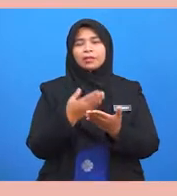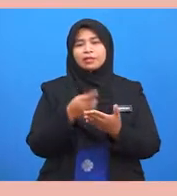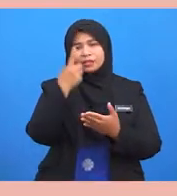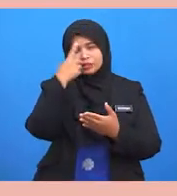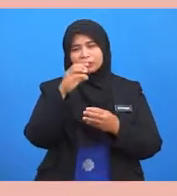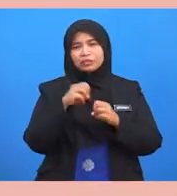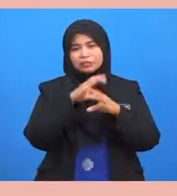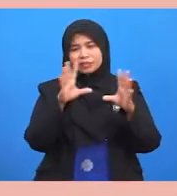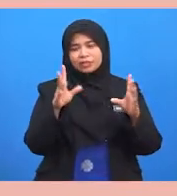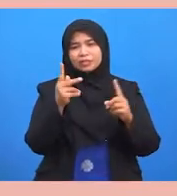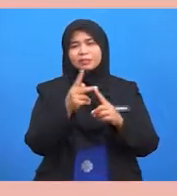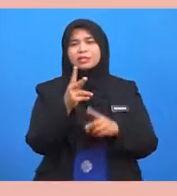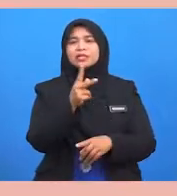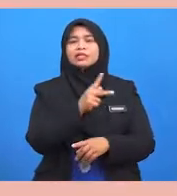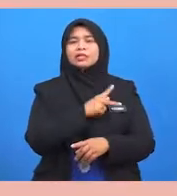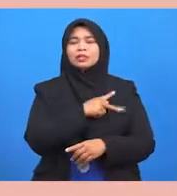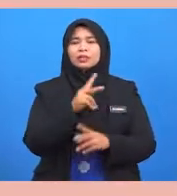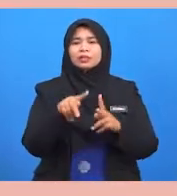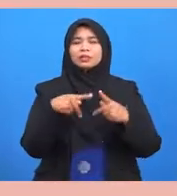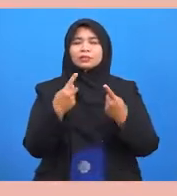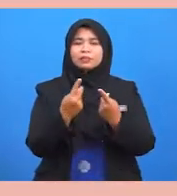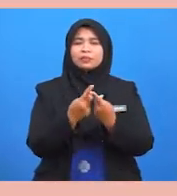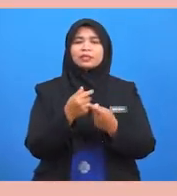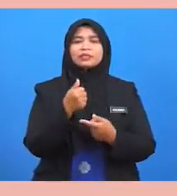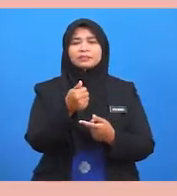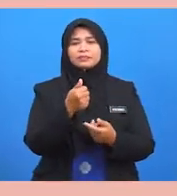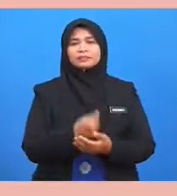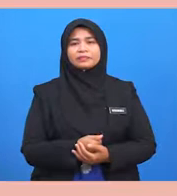untuk menjelaskan kepada ketua kumpulan kamu?